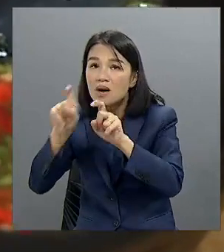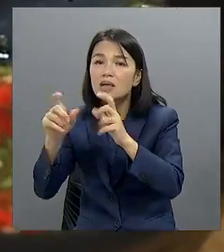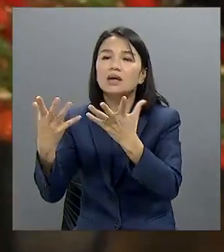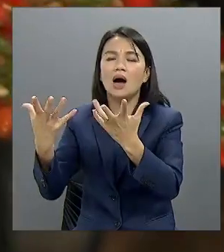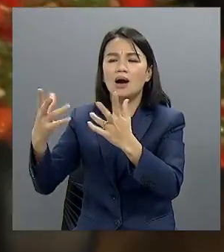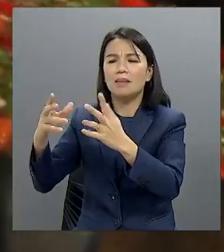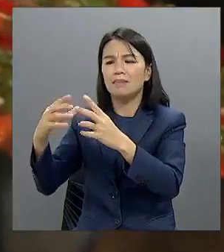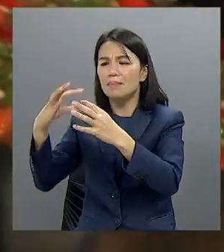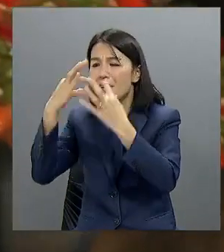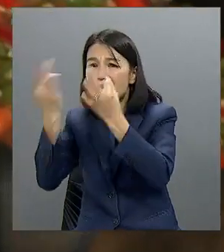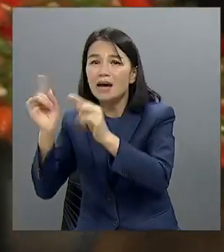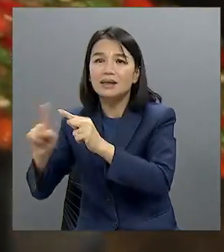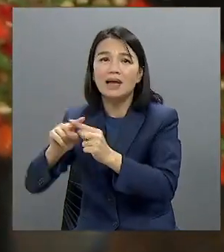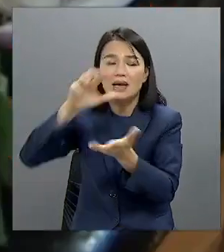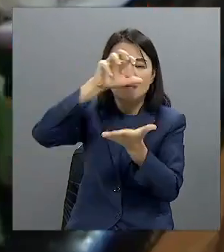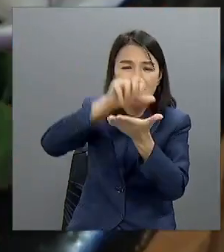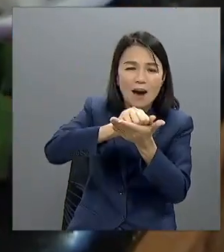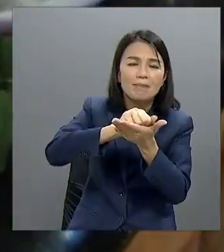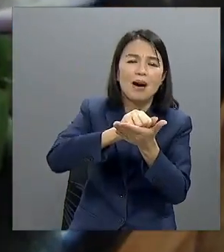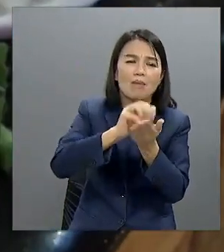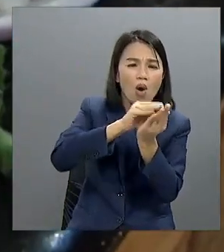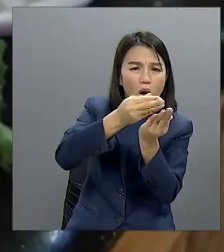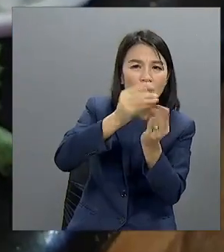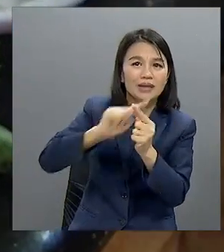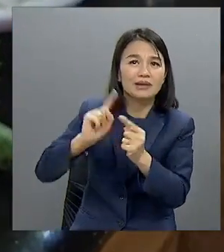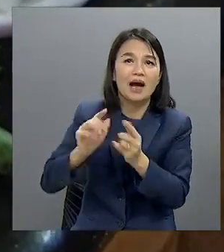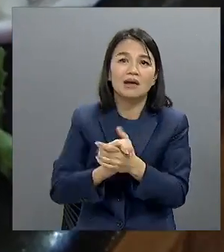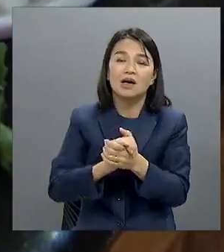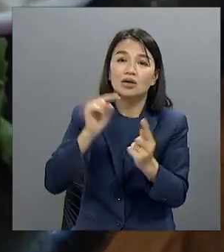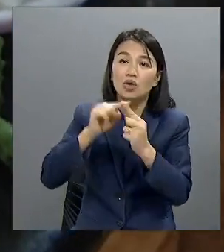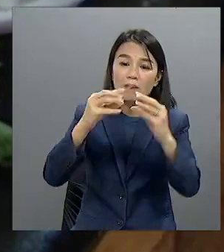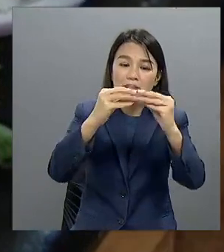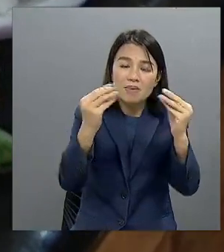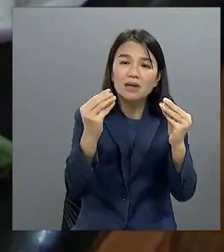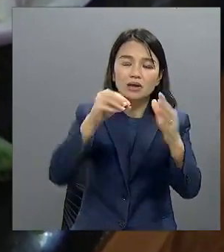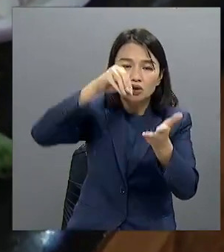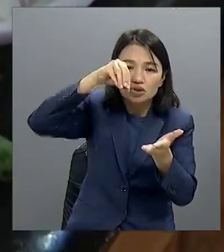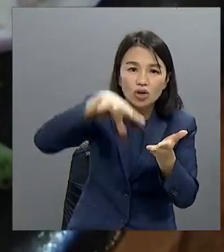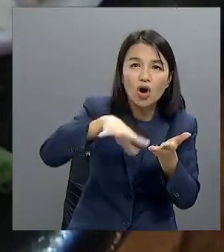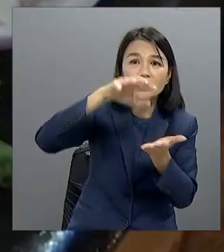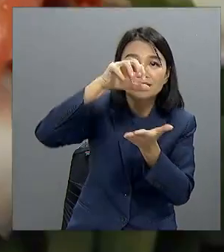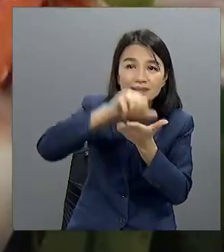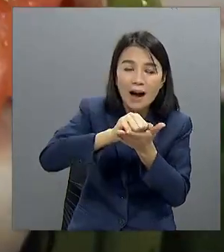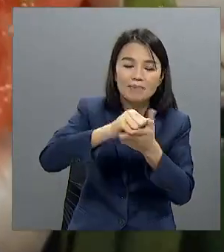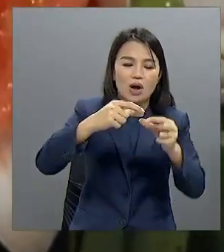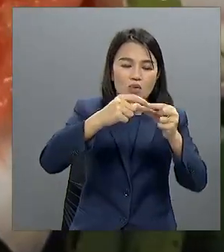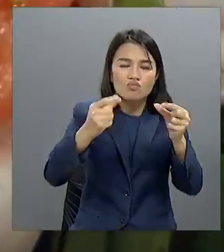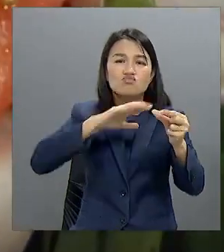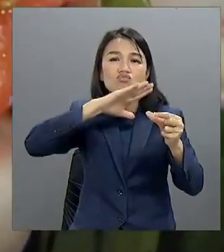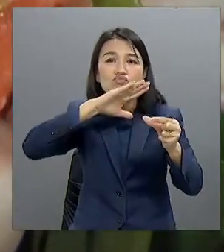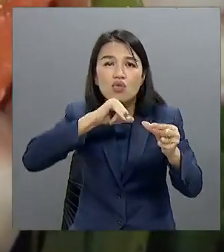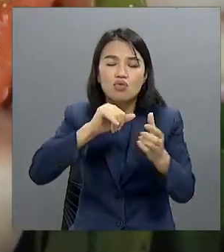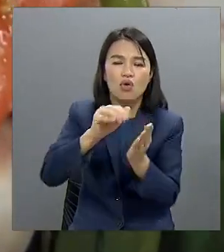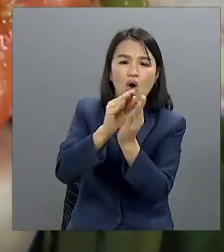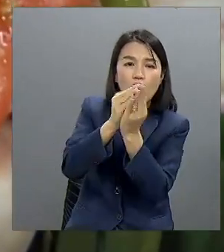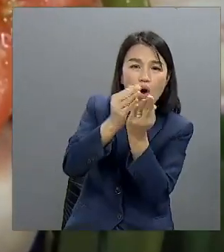างรมเกาหลียำไข่มดแดงหมึกไข่ทอดแดดเดียว3ชั้นทอดน้ำปลายำหอยแมงผู้นิวซีแลนด์ยำปูม้าย